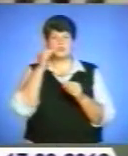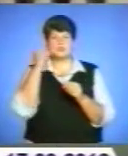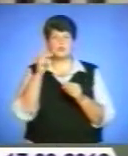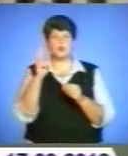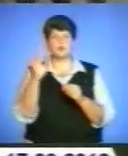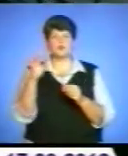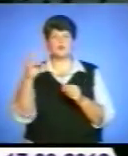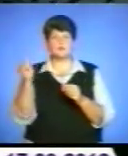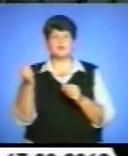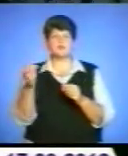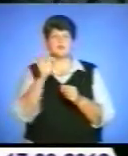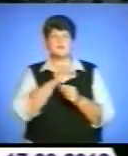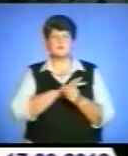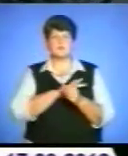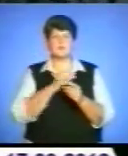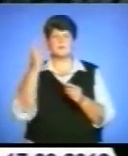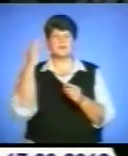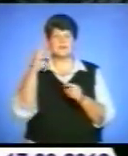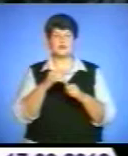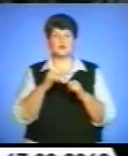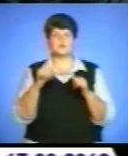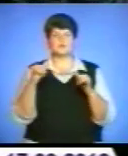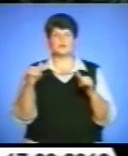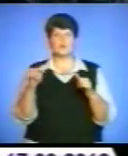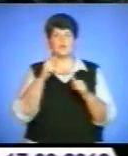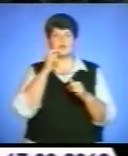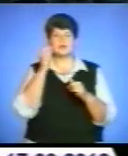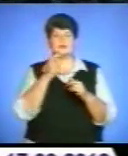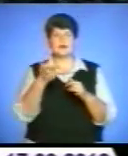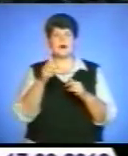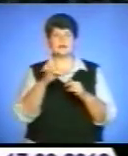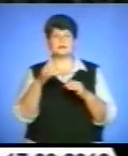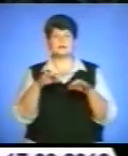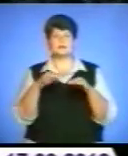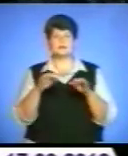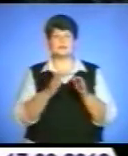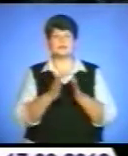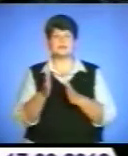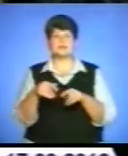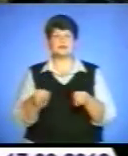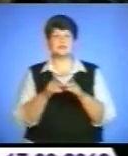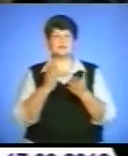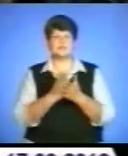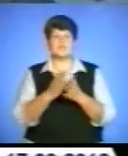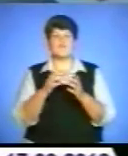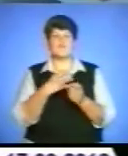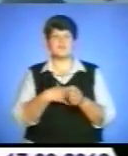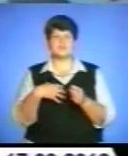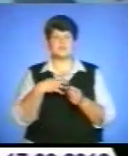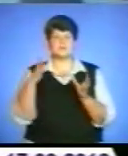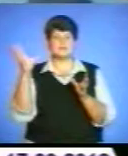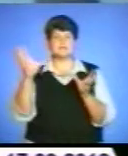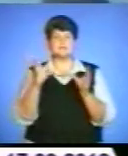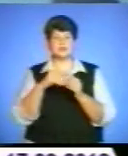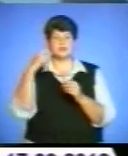консорціуму з експлуатації, модернізації та розвитку української газотранспортної системи. Також важливими є спільна із Туреччиною реалізація програм у